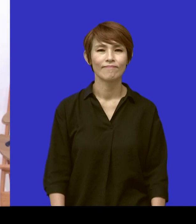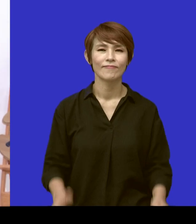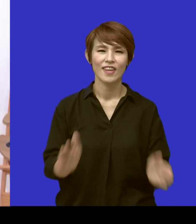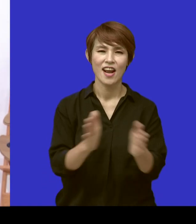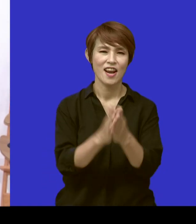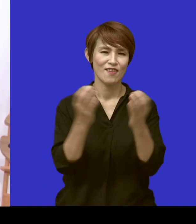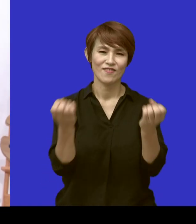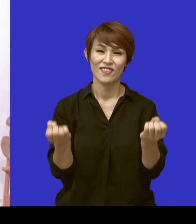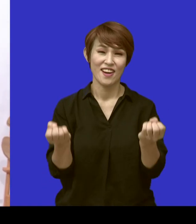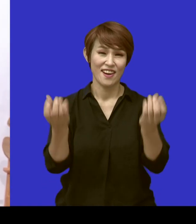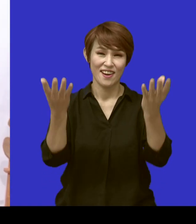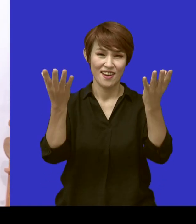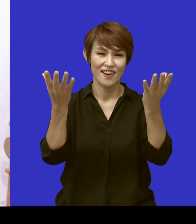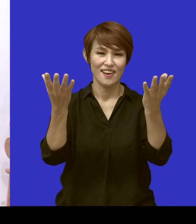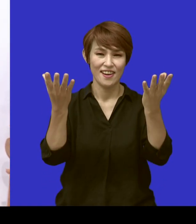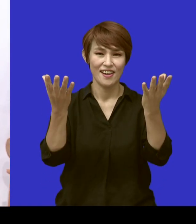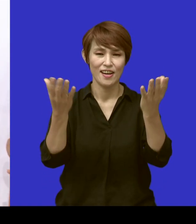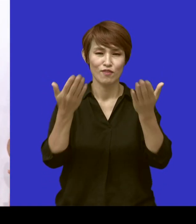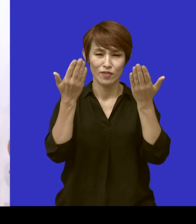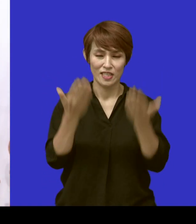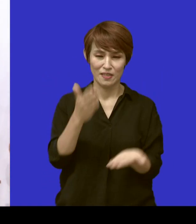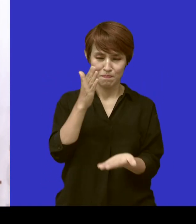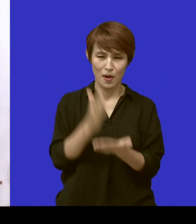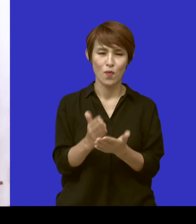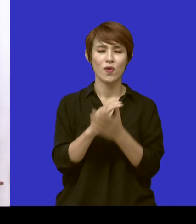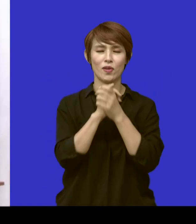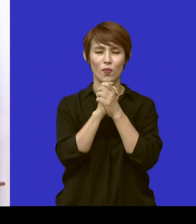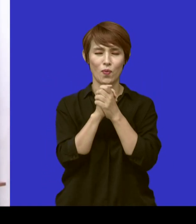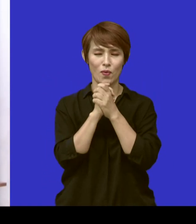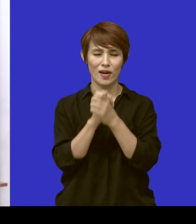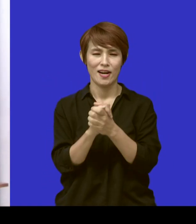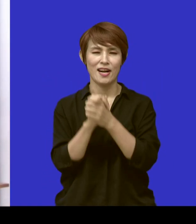할렐루야. 쉬지 말고 기도하라.